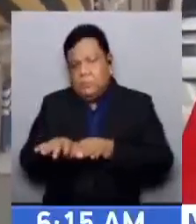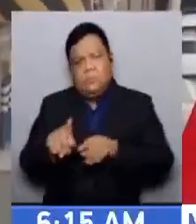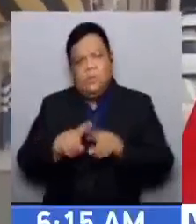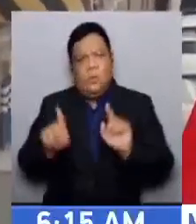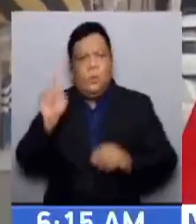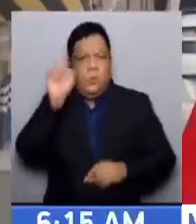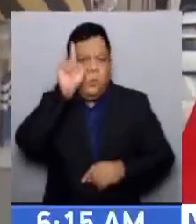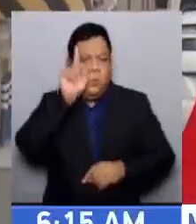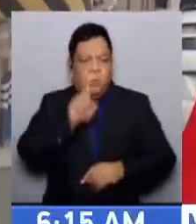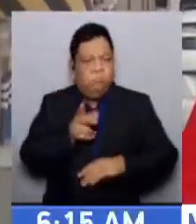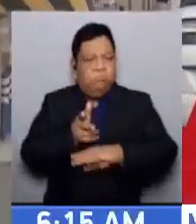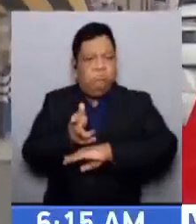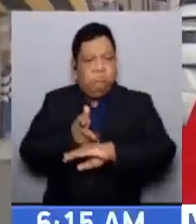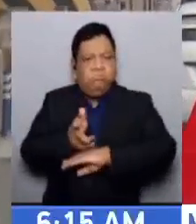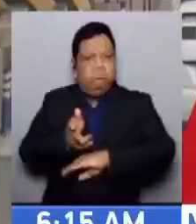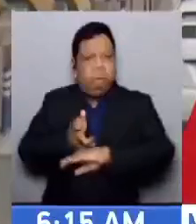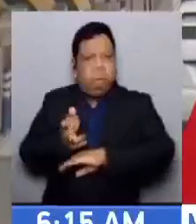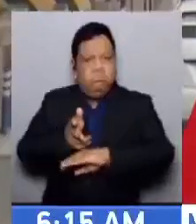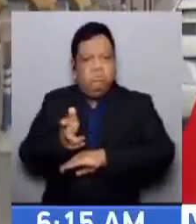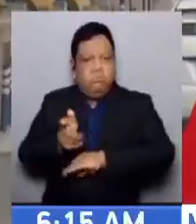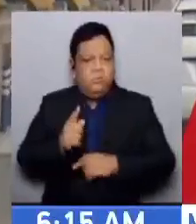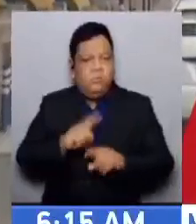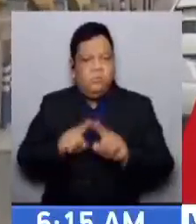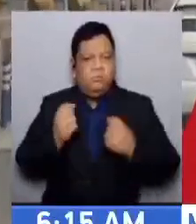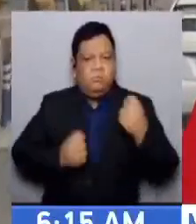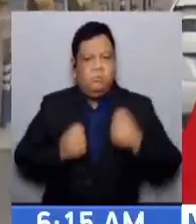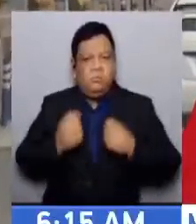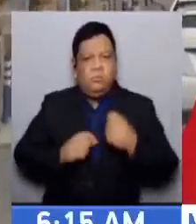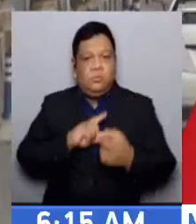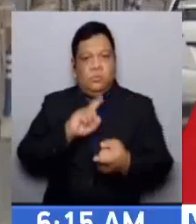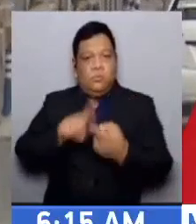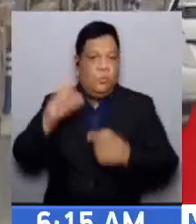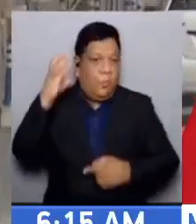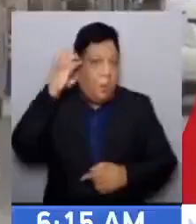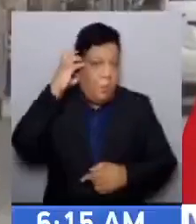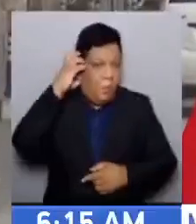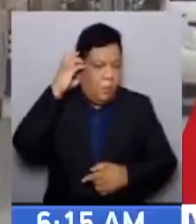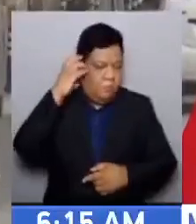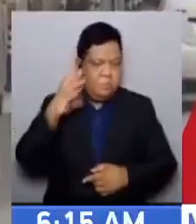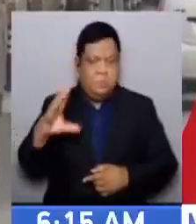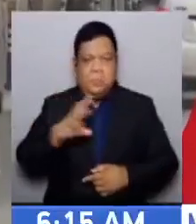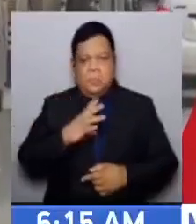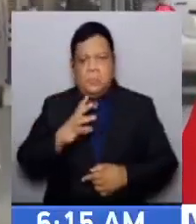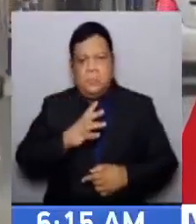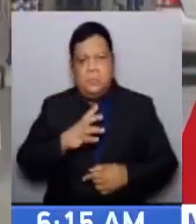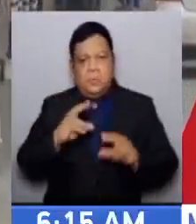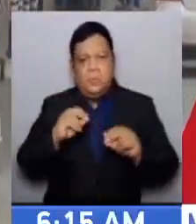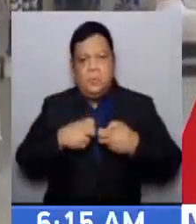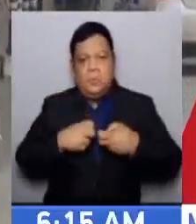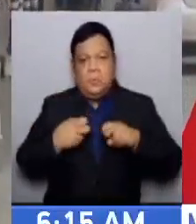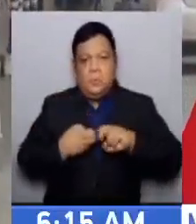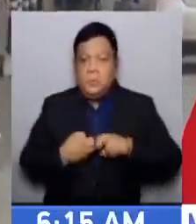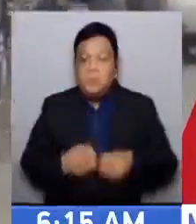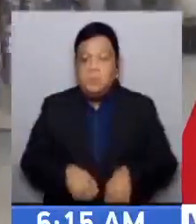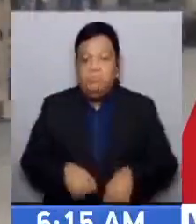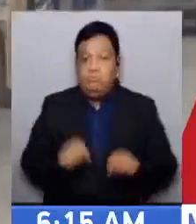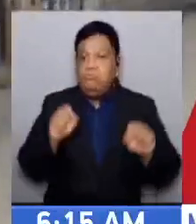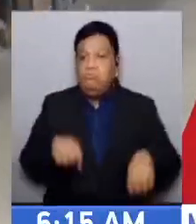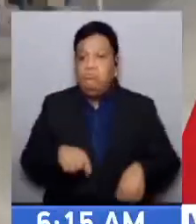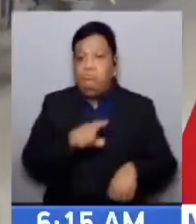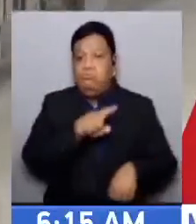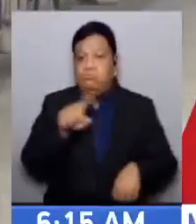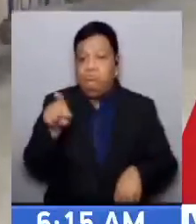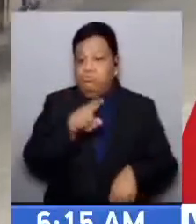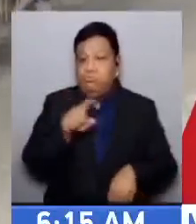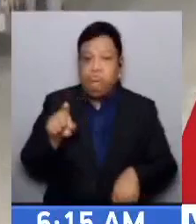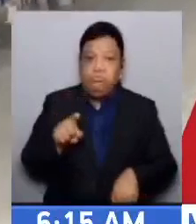mga motorista natin patungo po ng Cubao. So no problem as of this moment, maaari pang humabol. Maris, yung ating mga